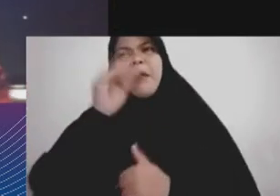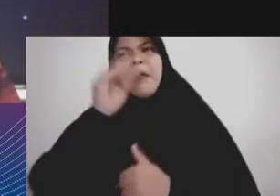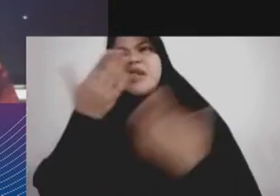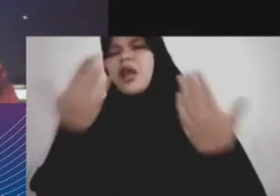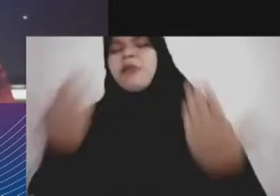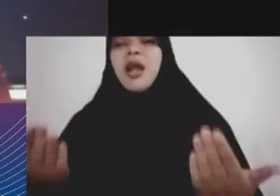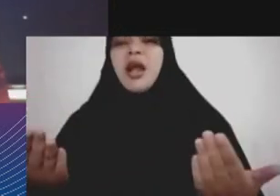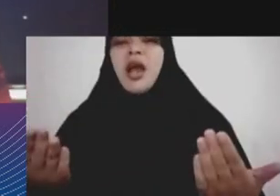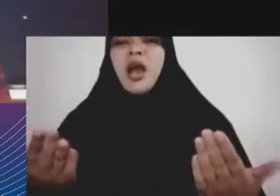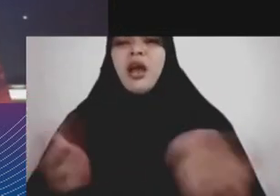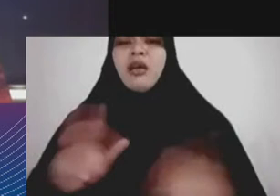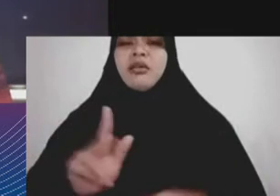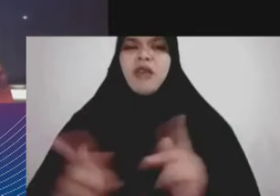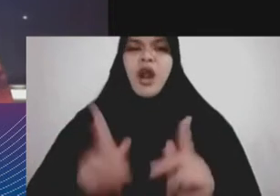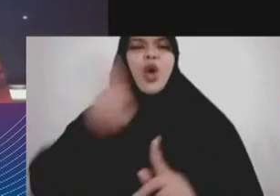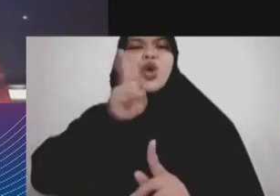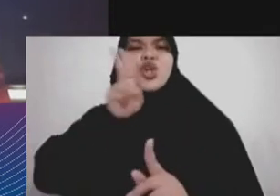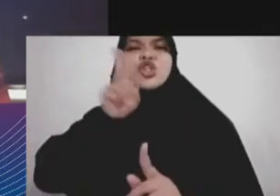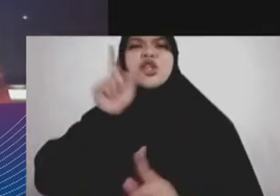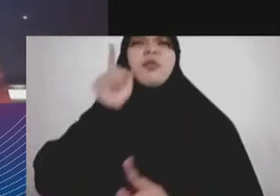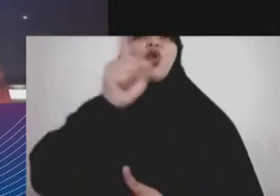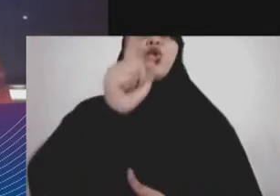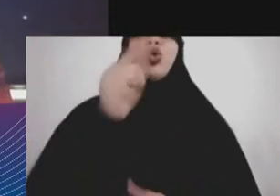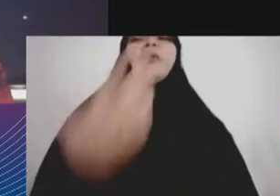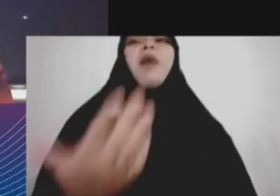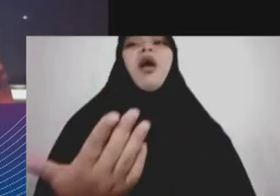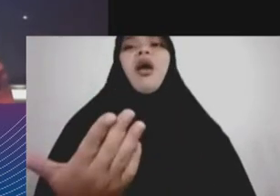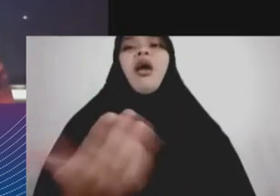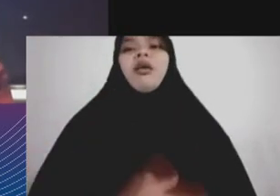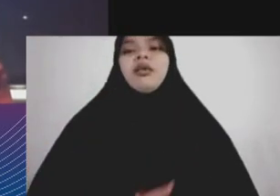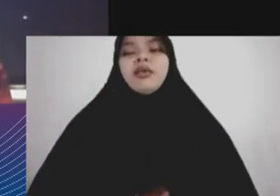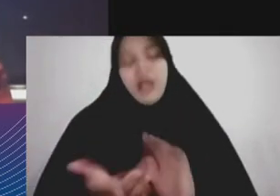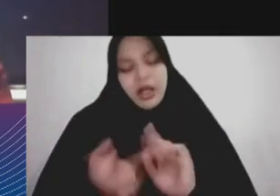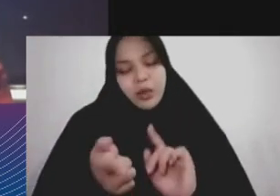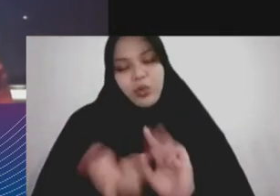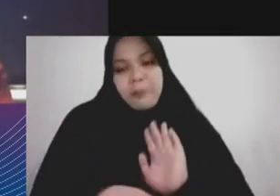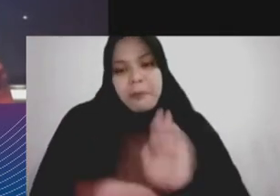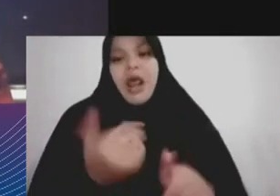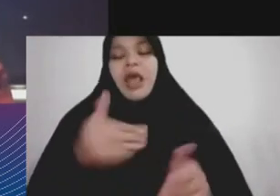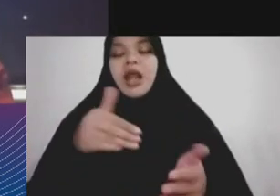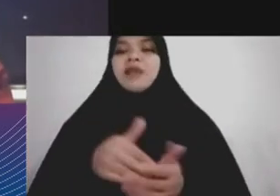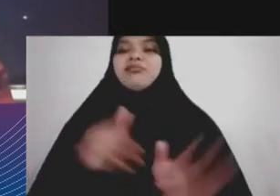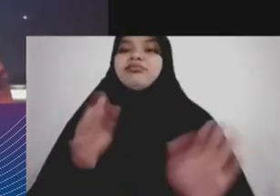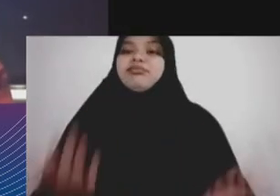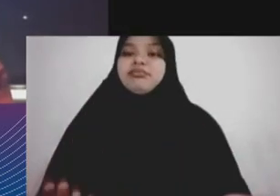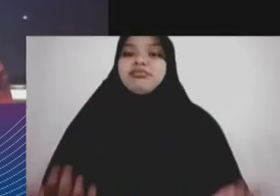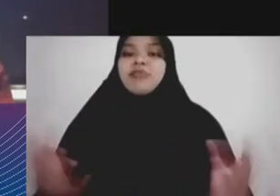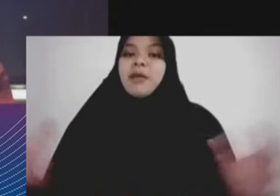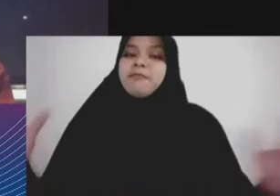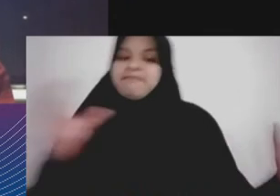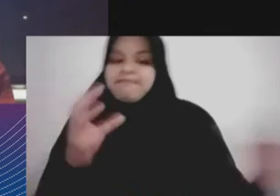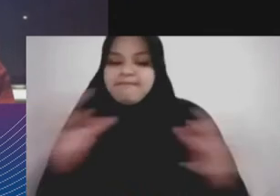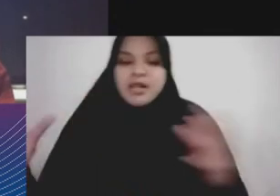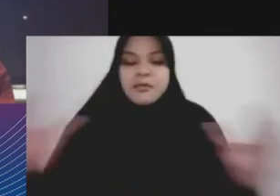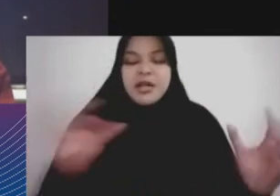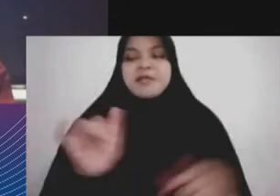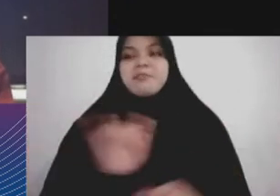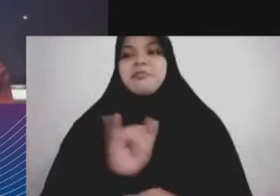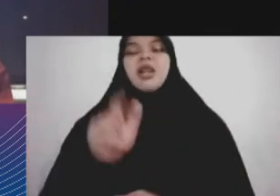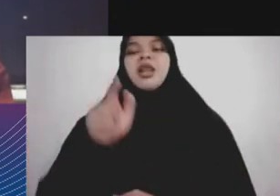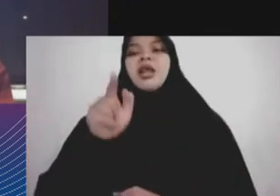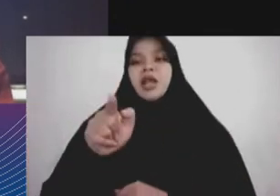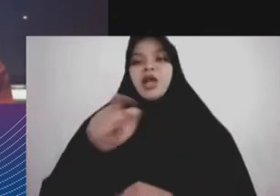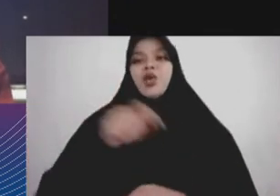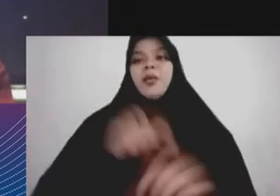istri kita menuntut kita. Nah, ini kembali lagi mungkin saya rasa ya, perdebatannya seperti pada saat